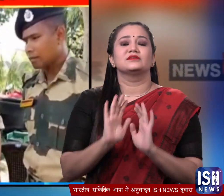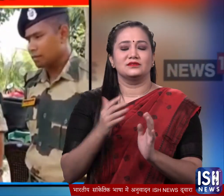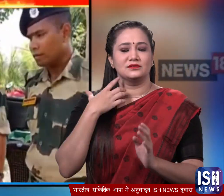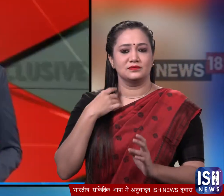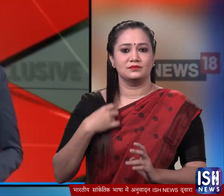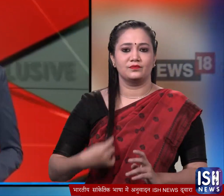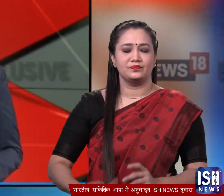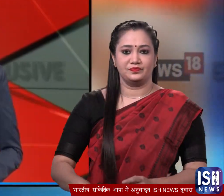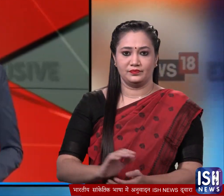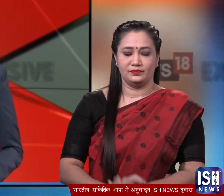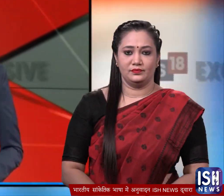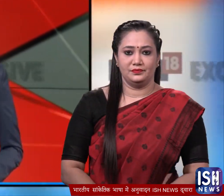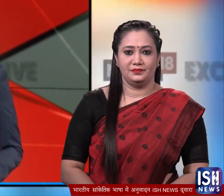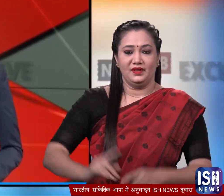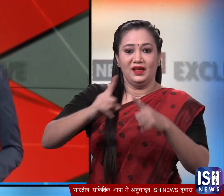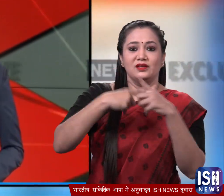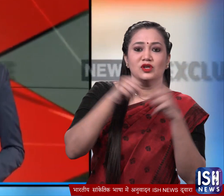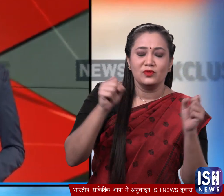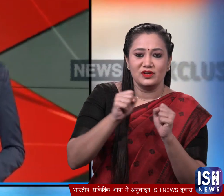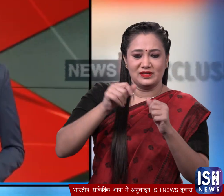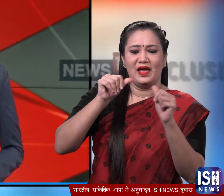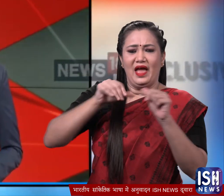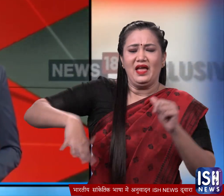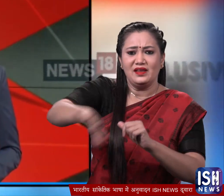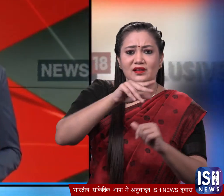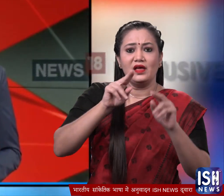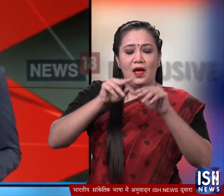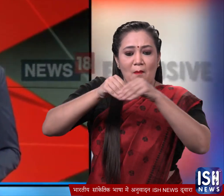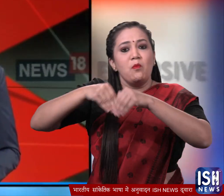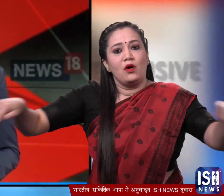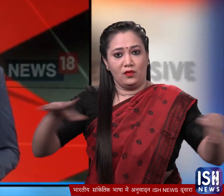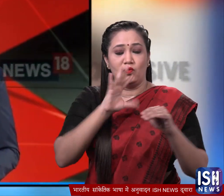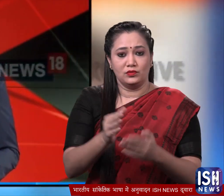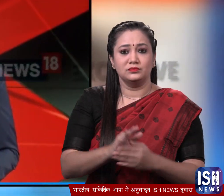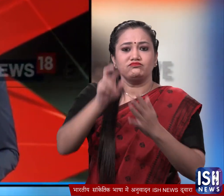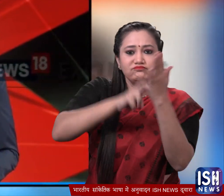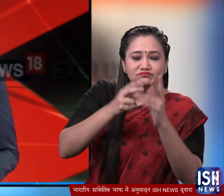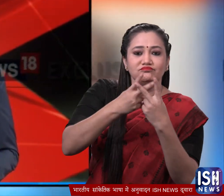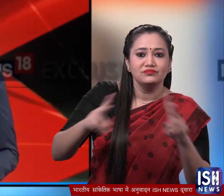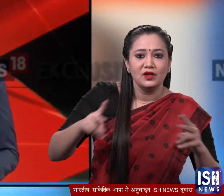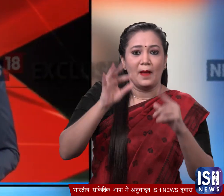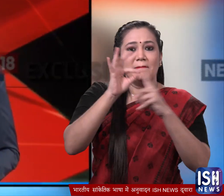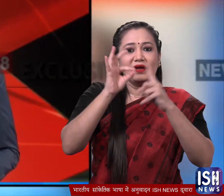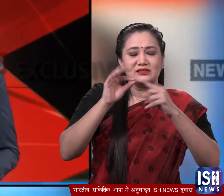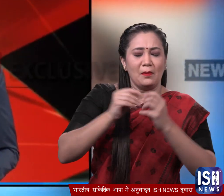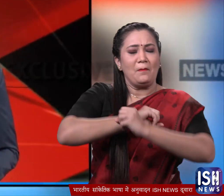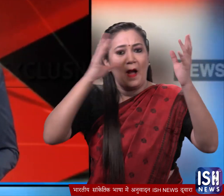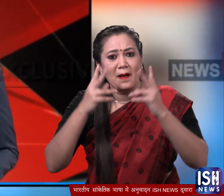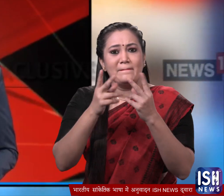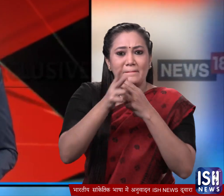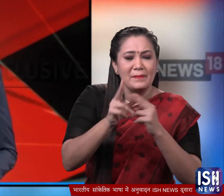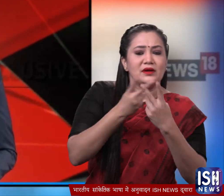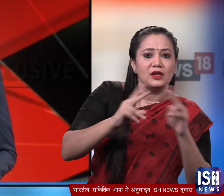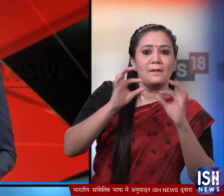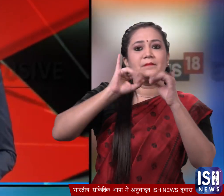महसूस हो। सौभाग्य की एक बात यह कि जम्मू कश्मीर का अरनिया सेक्टर इंटरनेशनल बॉर्डर पर है, जहां बसे गांवों को पाकिस्तान की गोलाबारी से बचाने